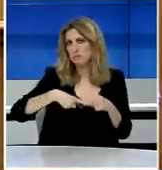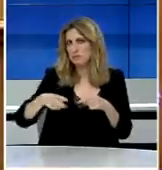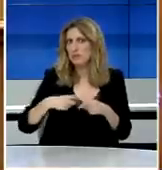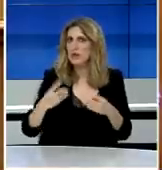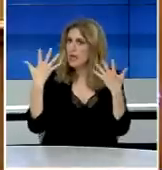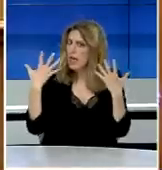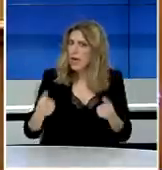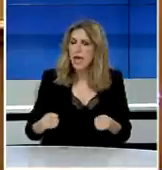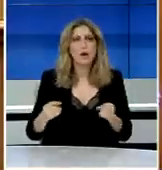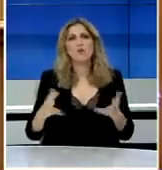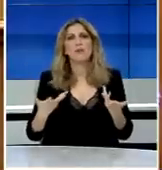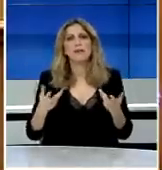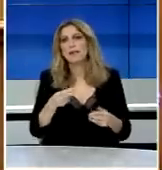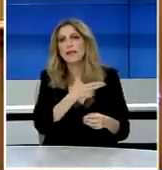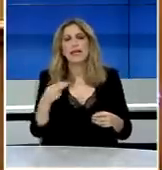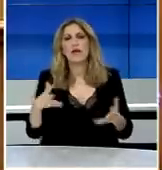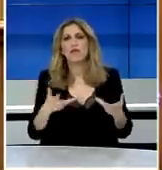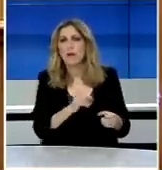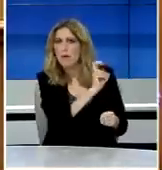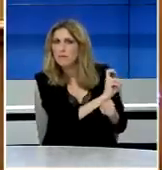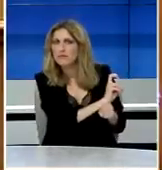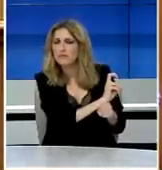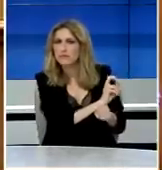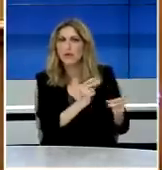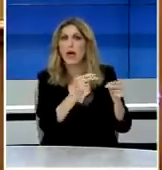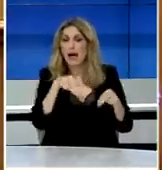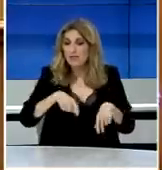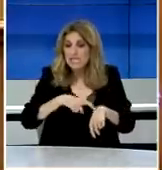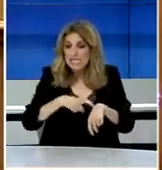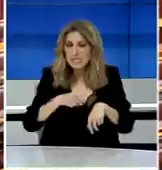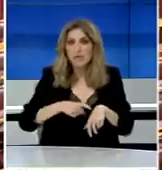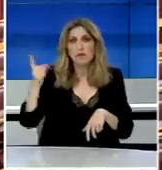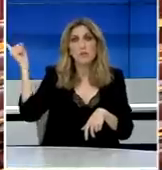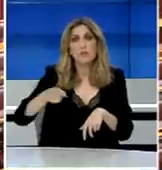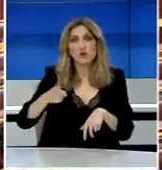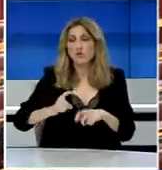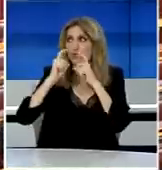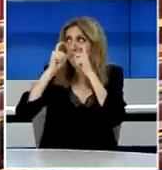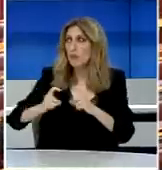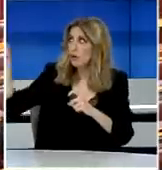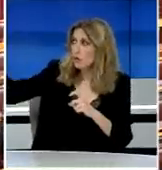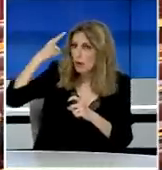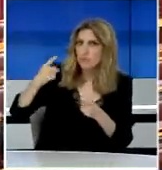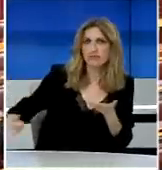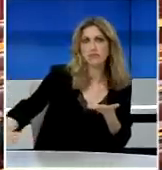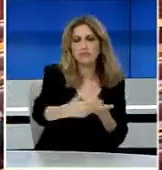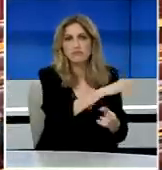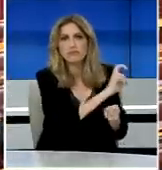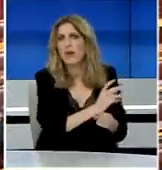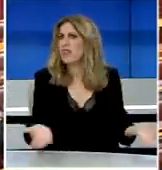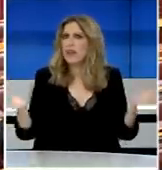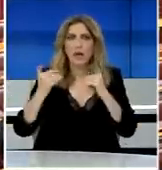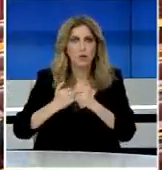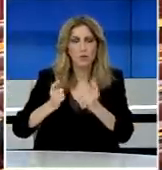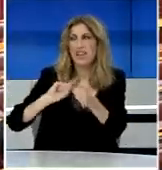υπάρχει η λεγόμενη ρήτρα διαφυγής. Δεν υπάρχει στόχος για πρωτογενές πλεόνασμα. Δεν υπάρχει σύμφωνο σταθερότητας. Δεν υπάρχουν